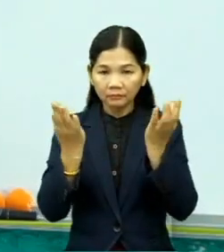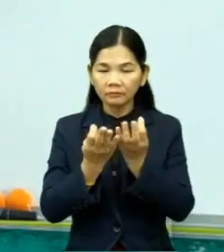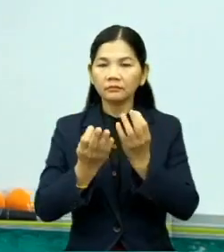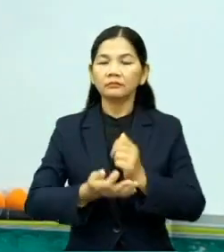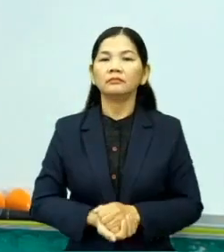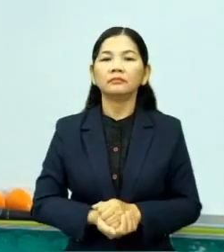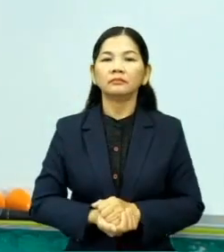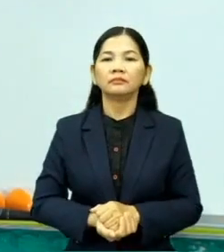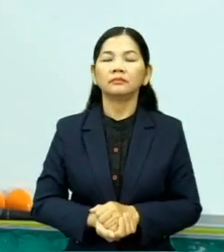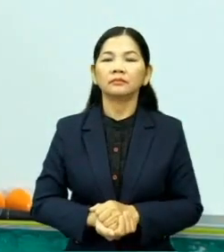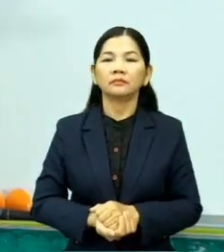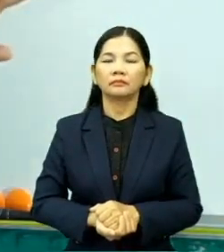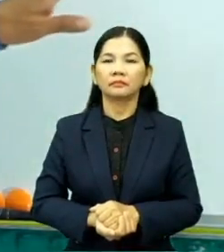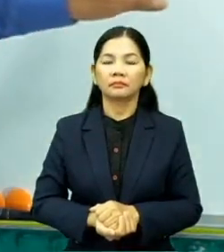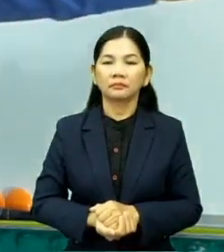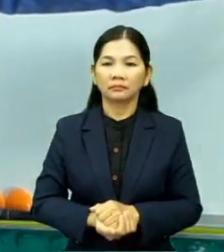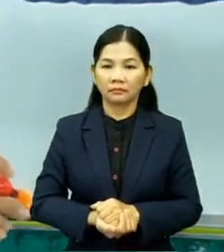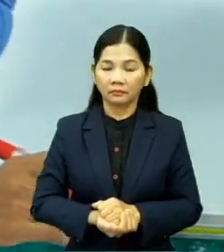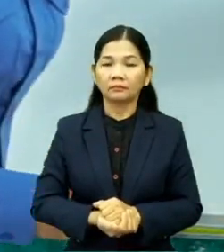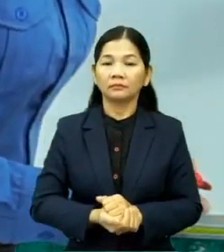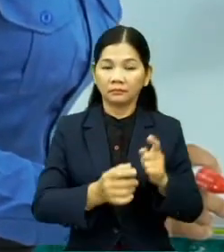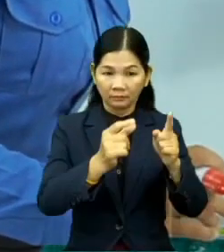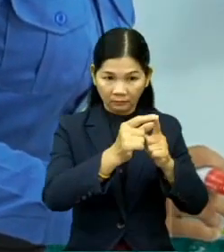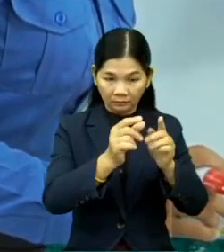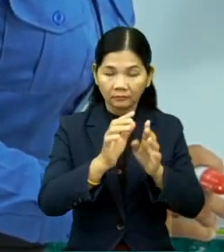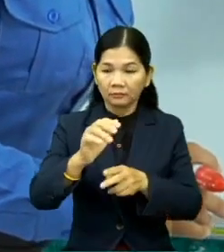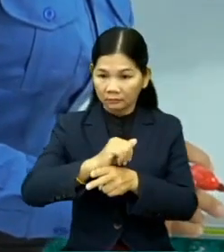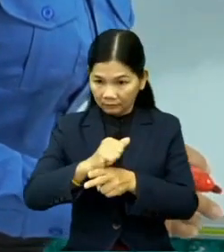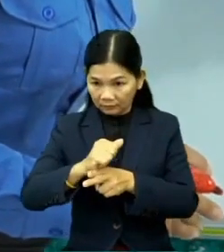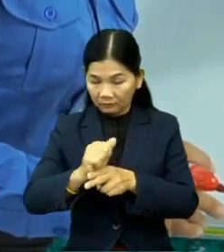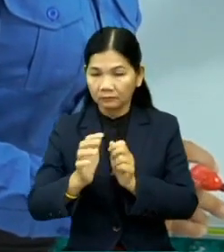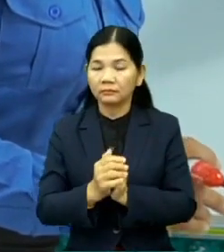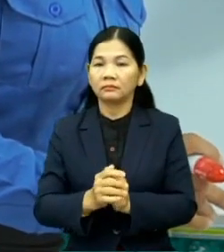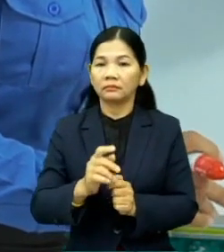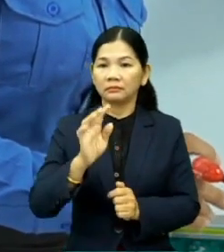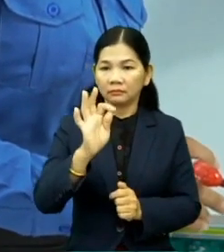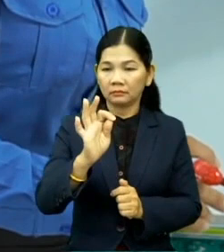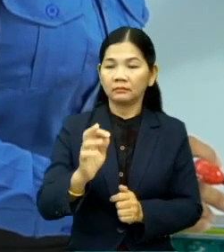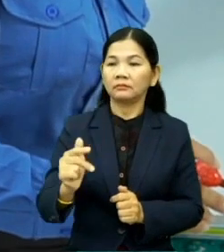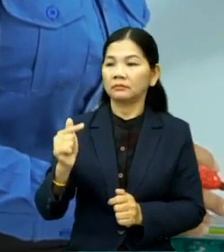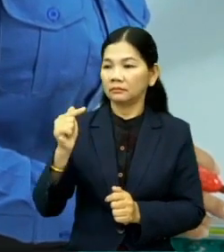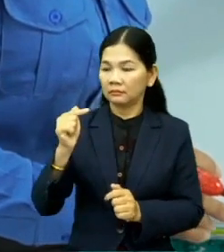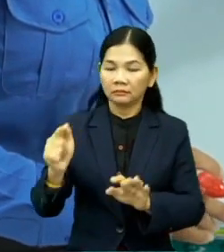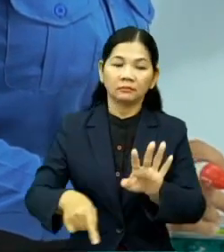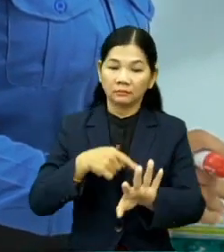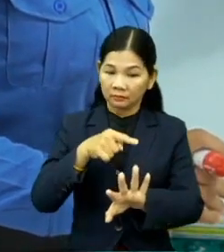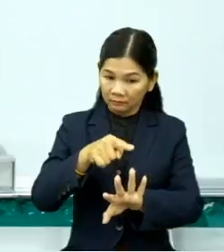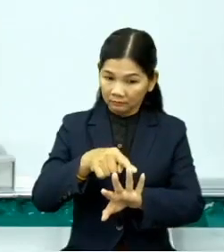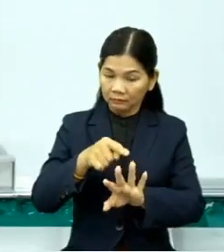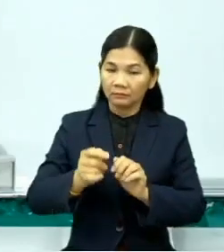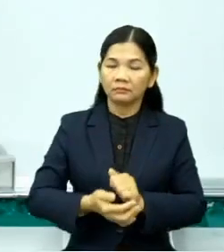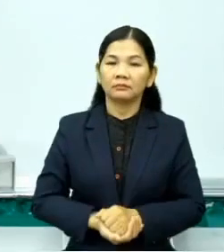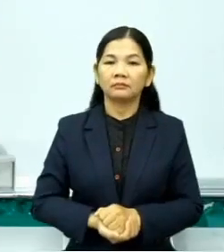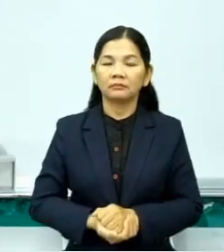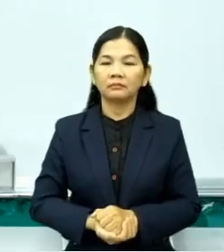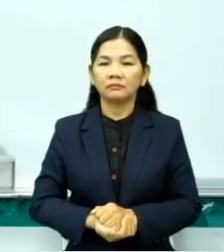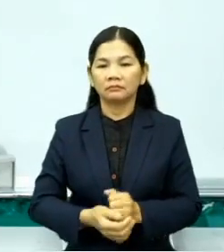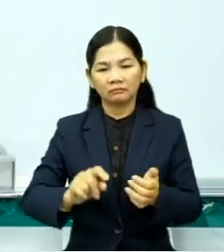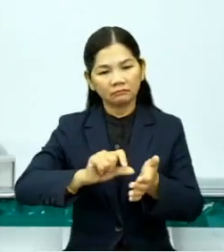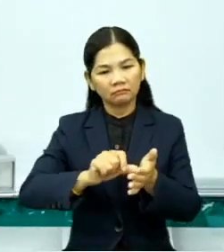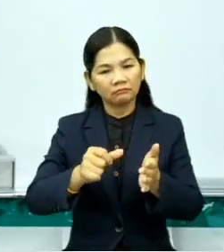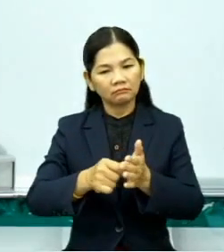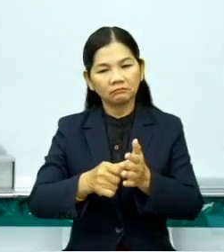ចាពាក្យនេះក៏អានថាវងចាពាក្យលំហាត់របស់យើងនេះវងនឹងងបន្តនេះក៏អានថាវងណាកូន